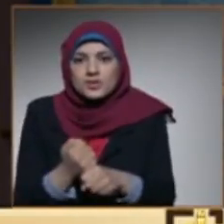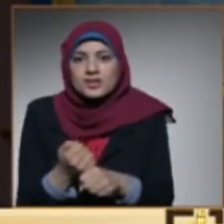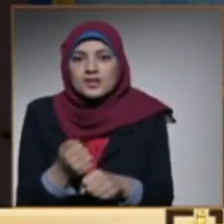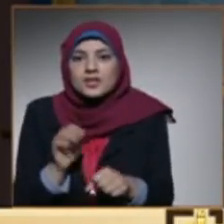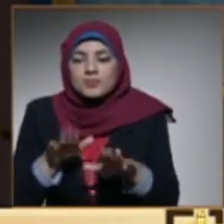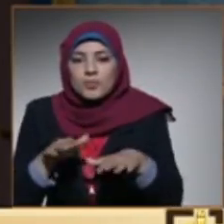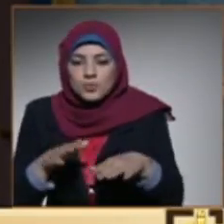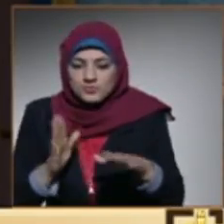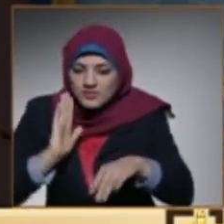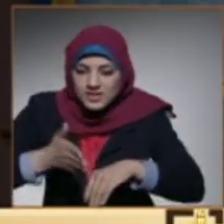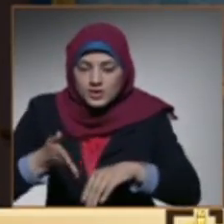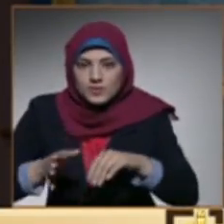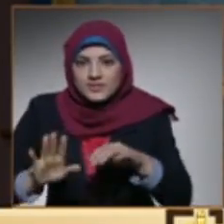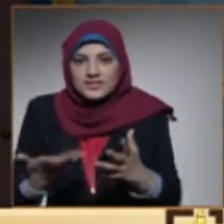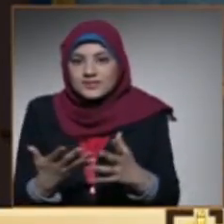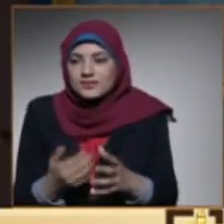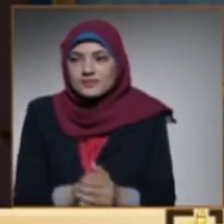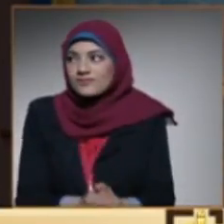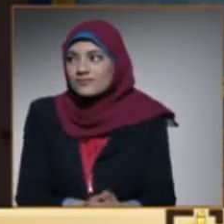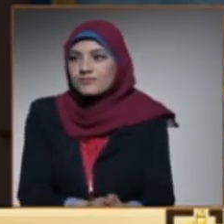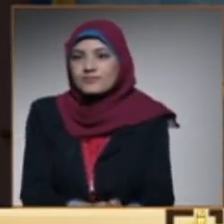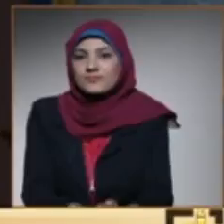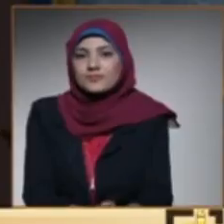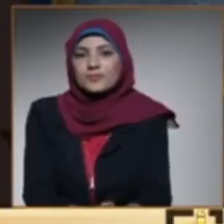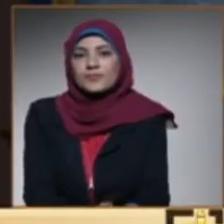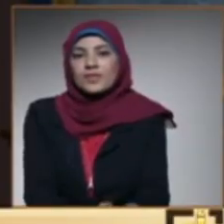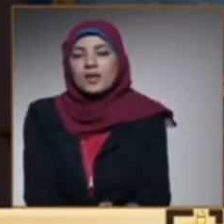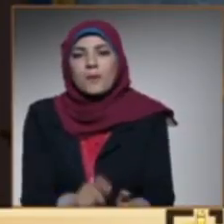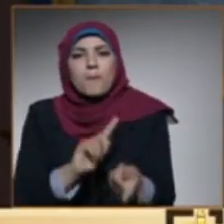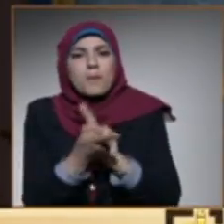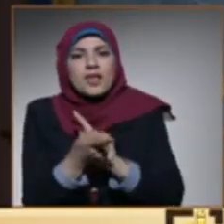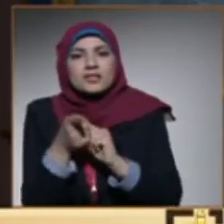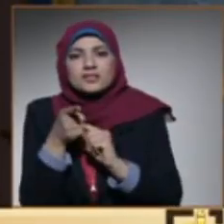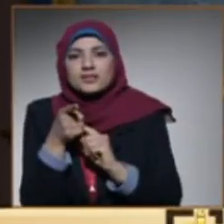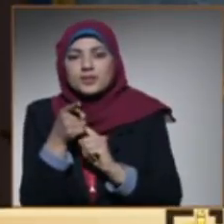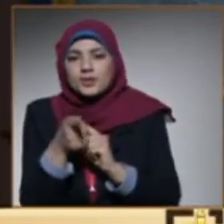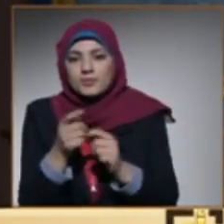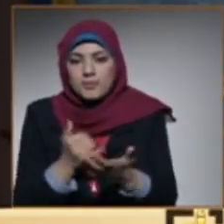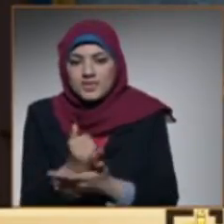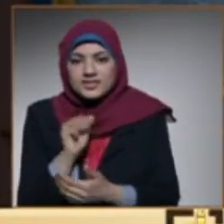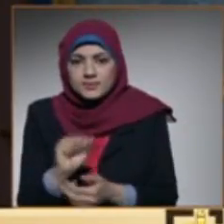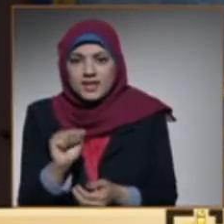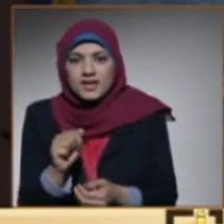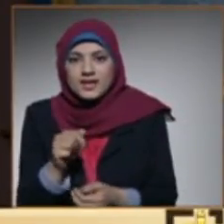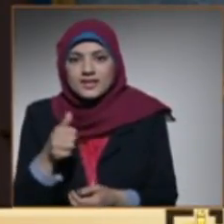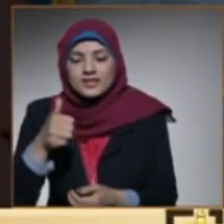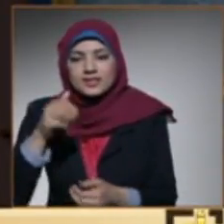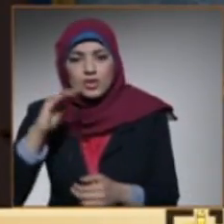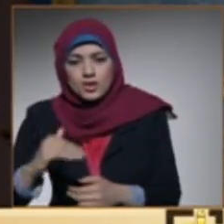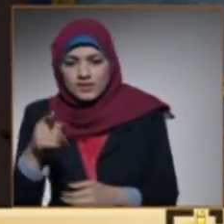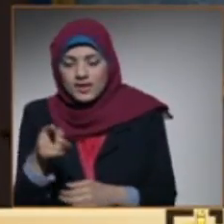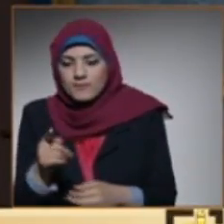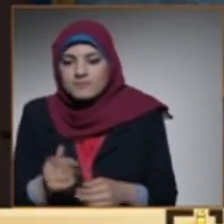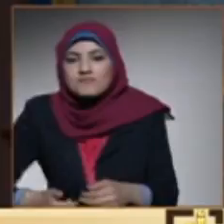عندهم القدره ان هم ازاي يوصلوا معلومه او يستقبلوا معلومه. بالعكس كمان مدرسه ايهاب من المدارس اللي يعتبر